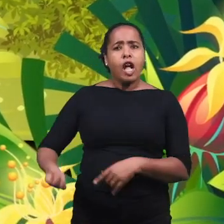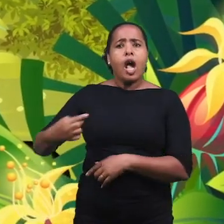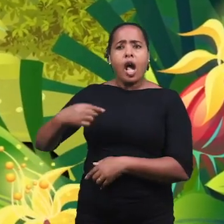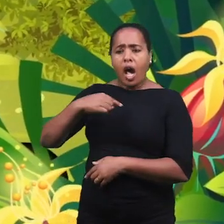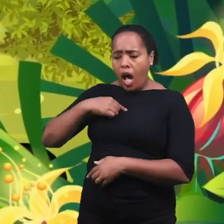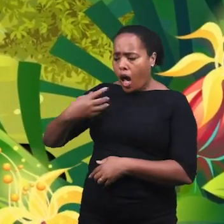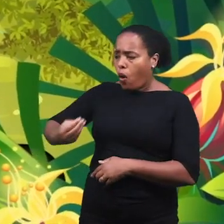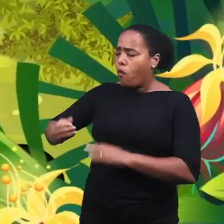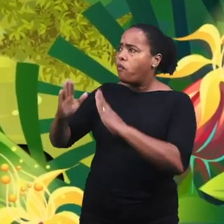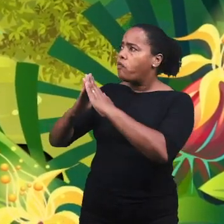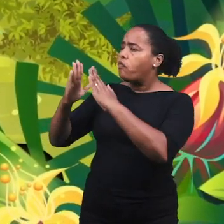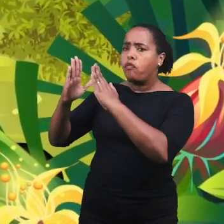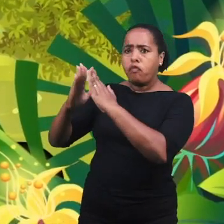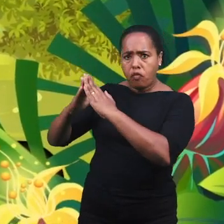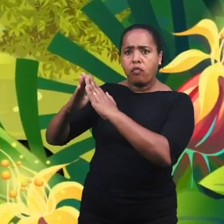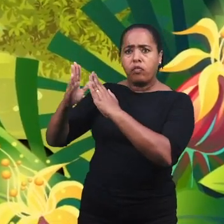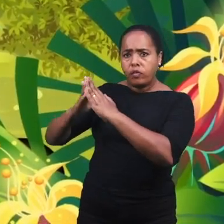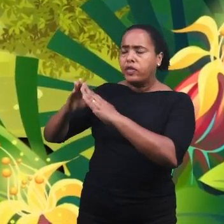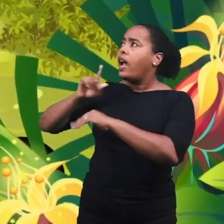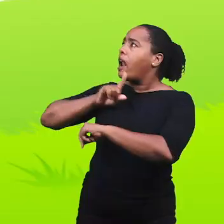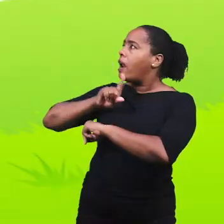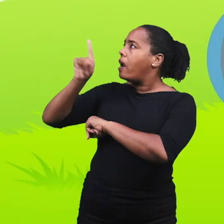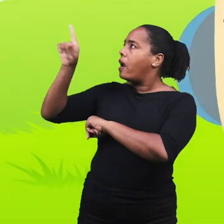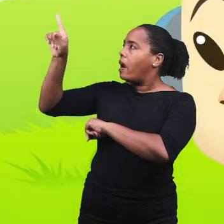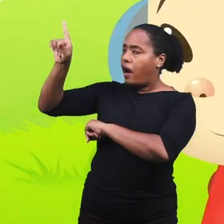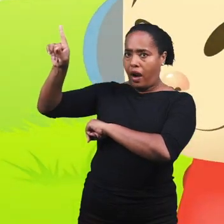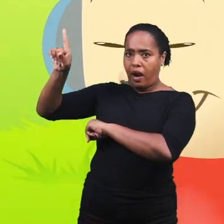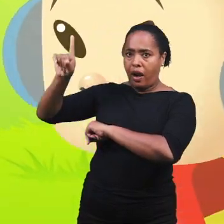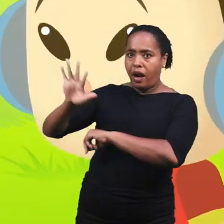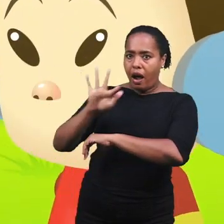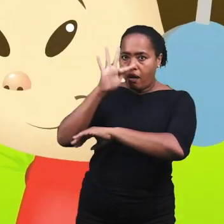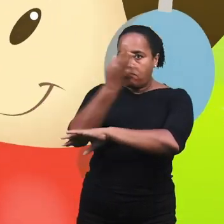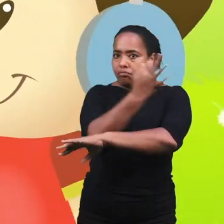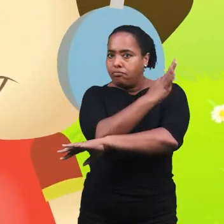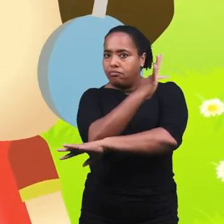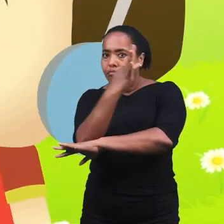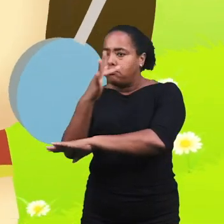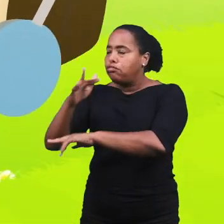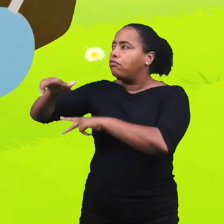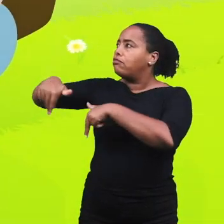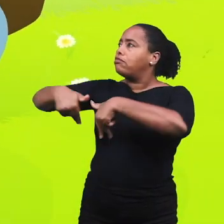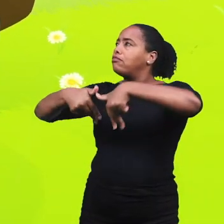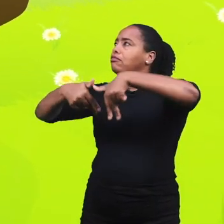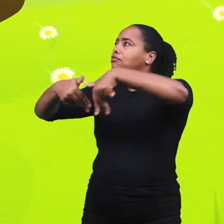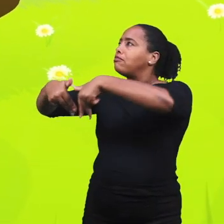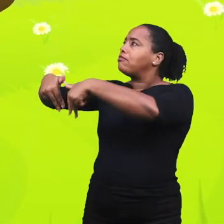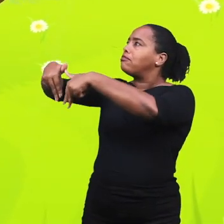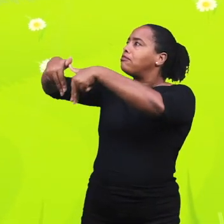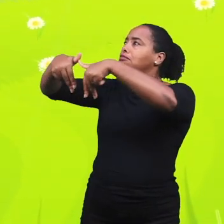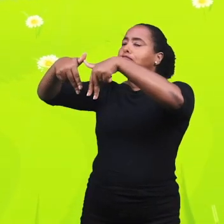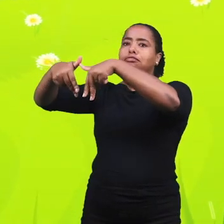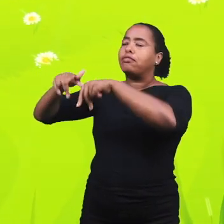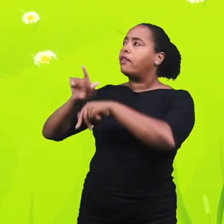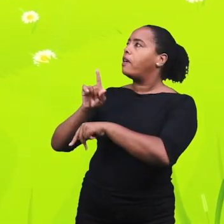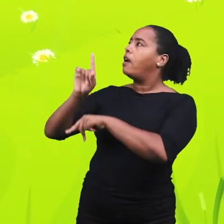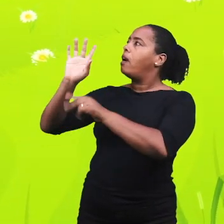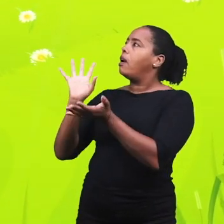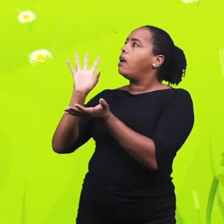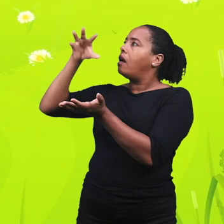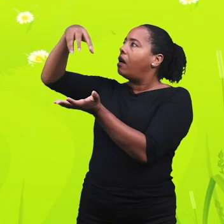жить. Я буду жить, да, я буду жить. И буду ходить в саду моего Господа.